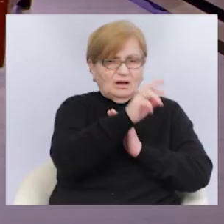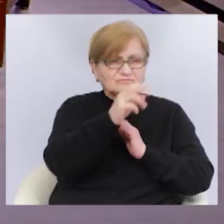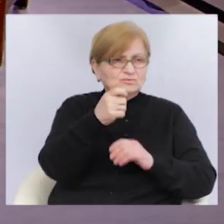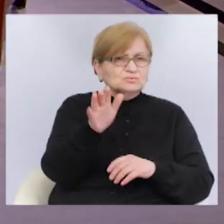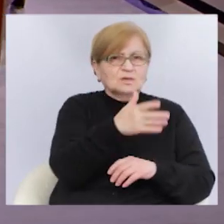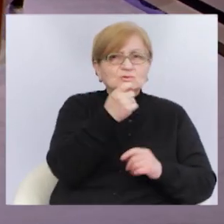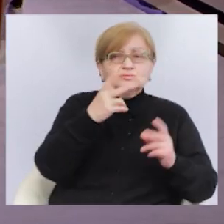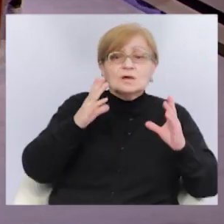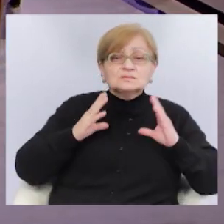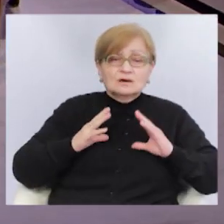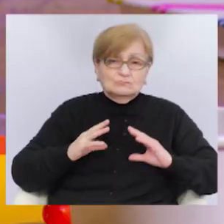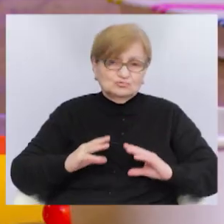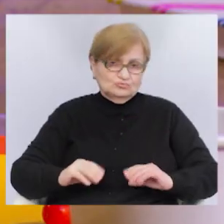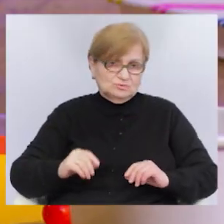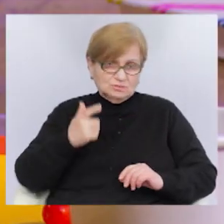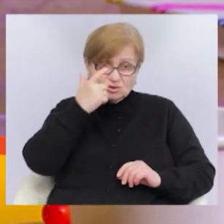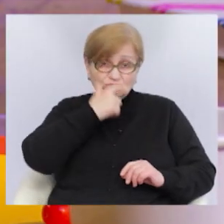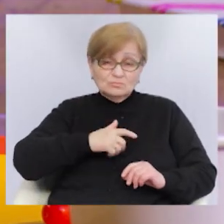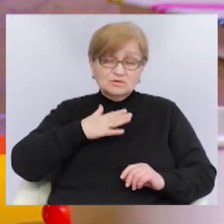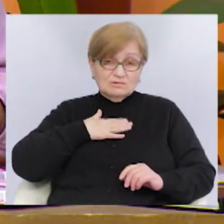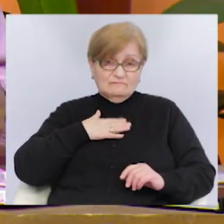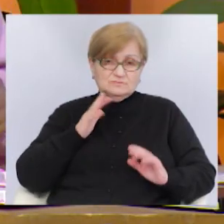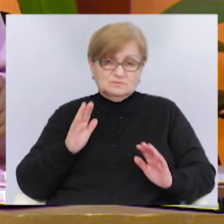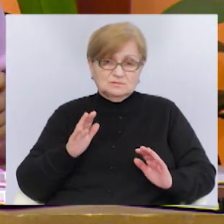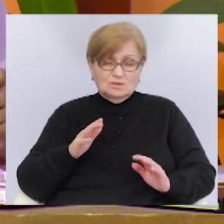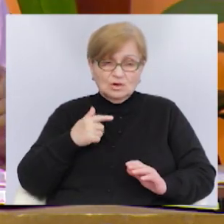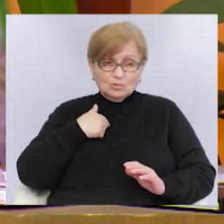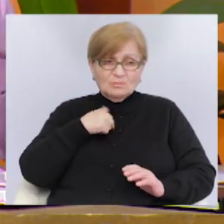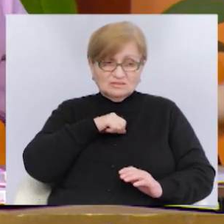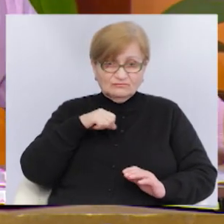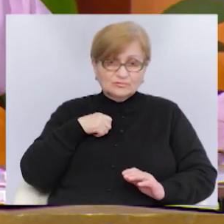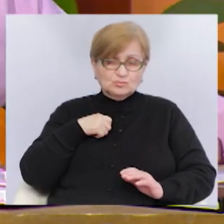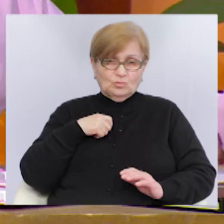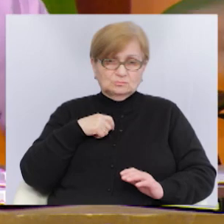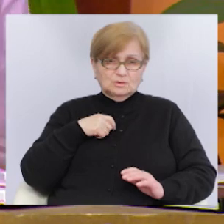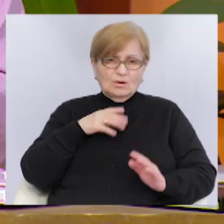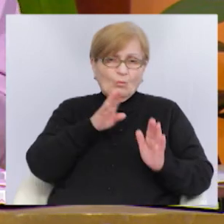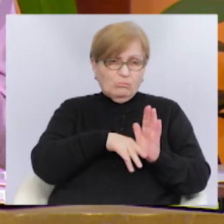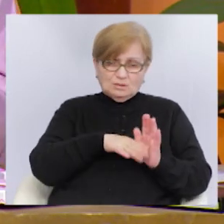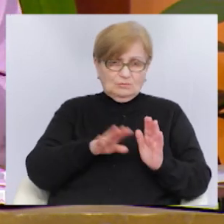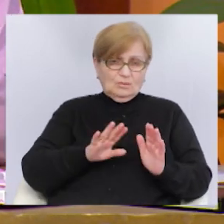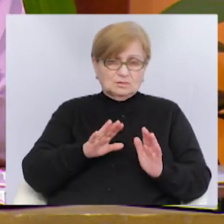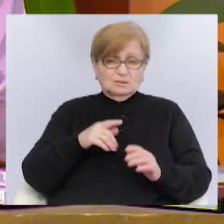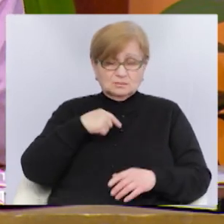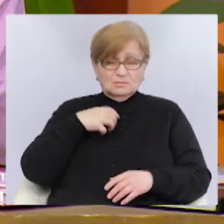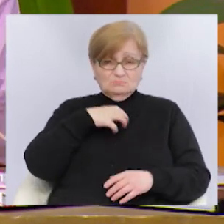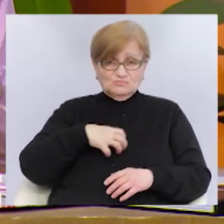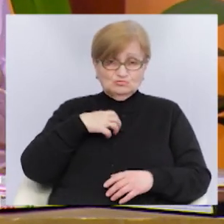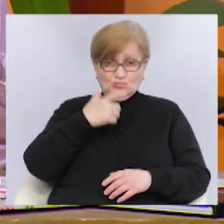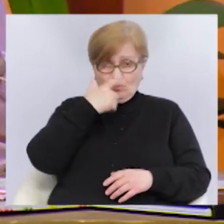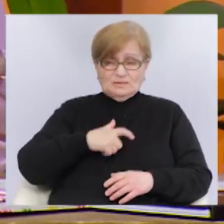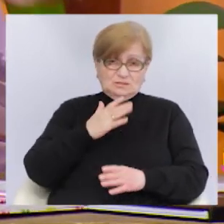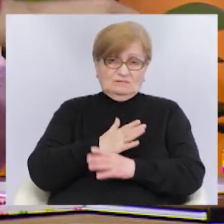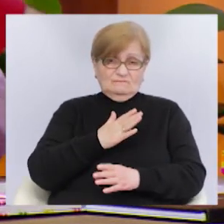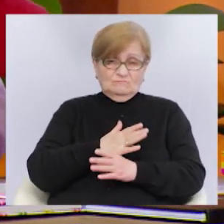არის საკუთარი თავის მიერ თანაგრძნობა, რომ შენ ღირებული ხარ და შენ მნიშვნელოვანი ხარ. არა მარტო იმიტომ რომ